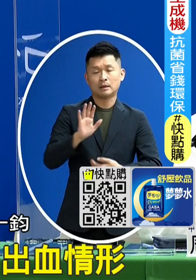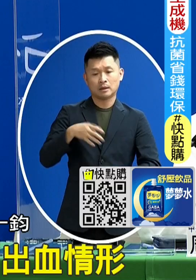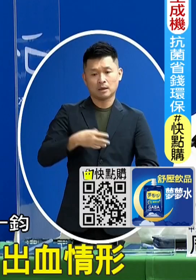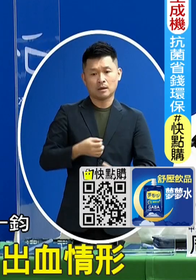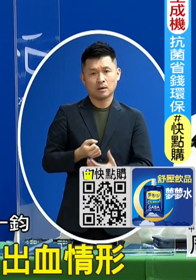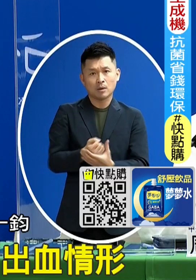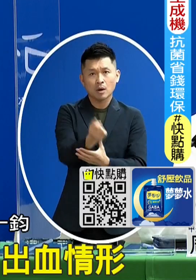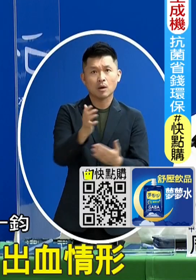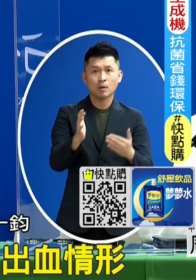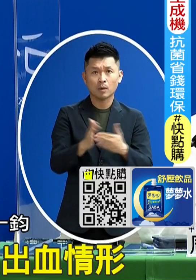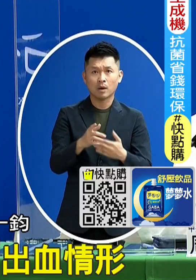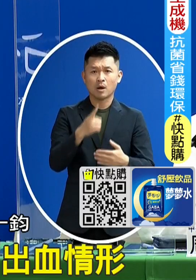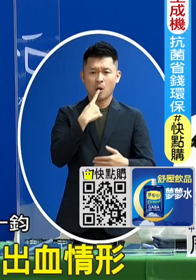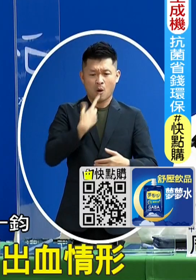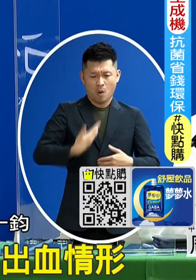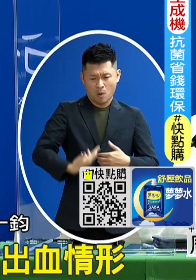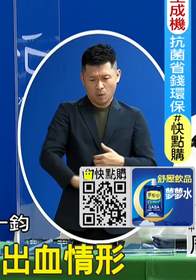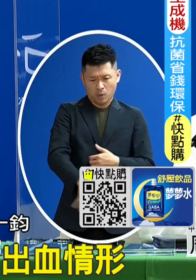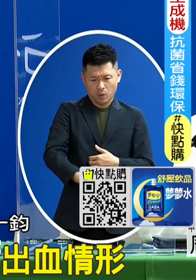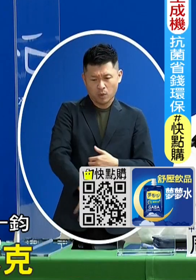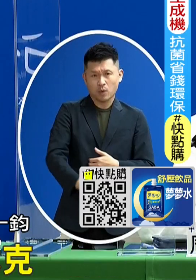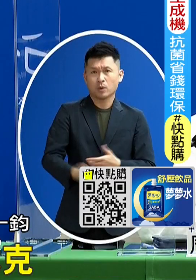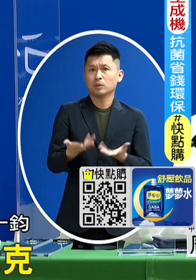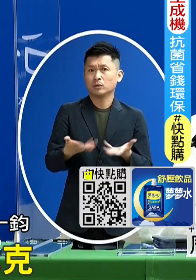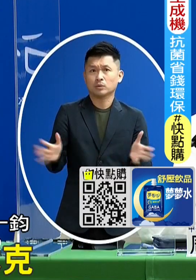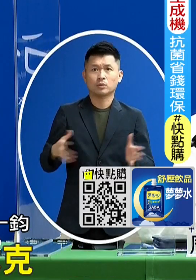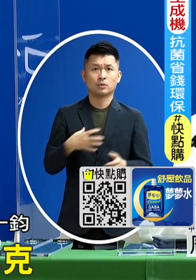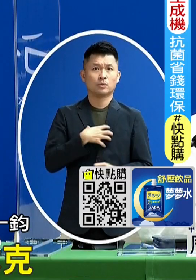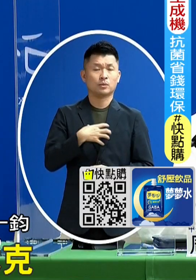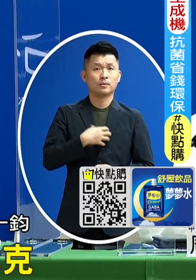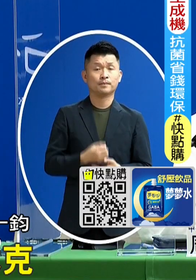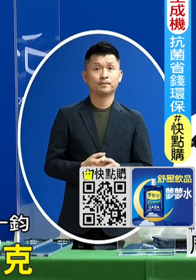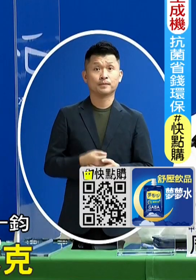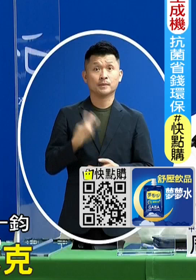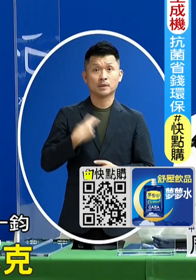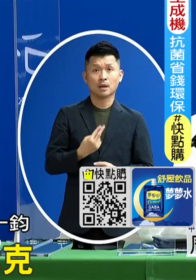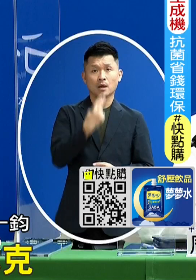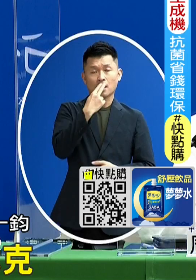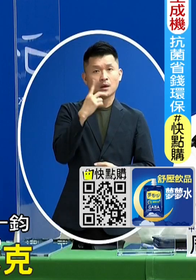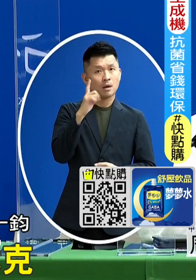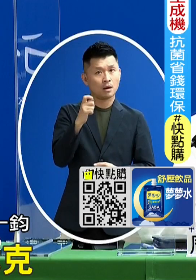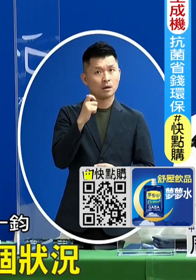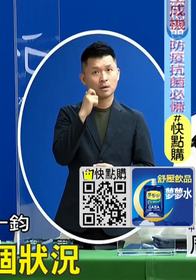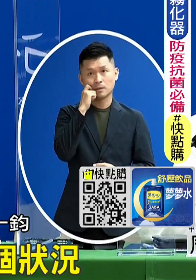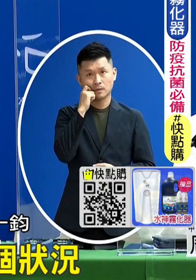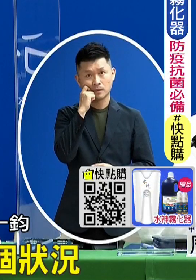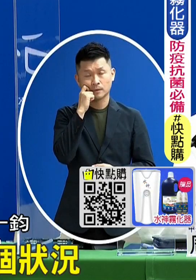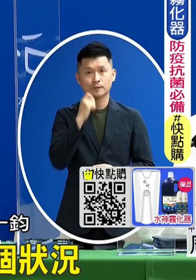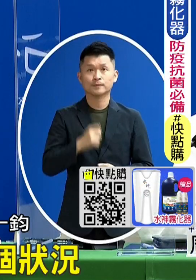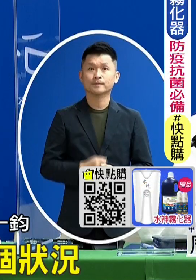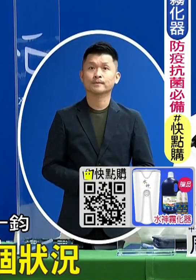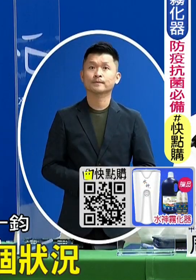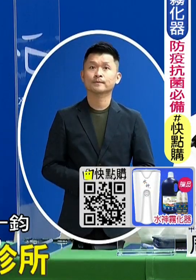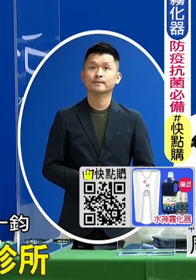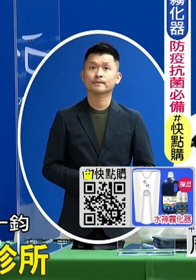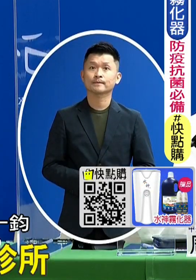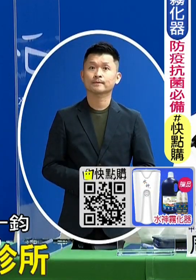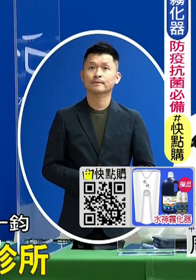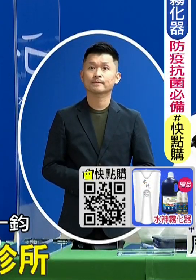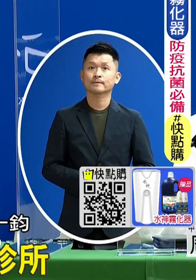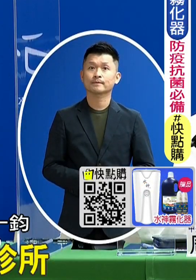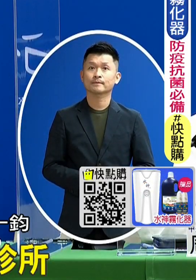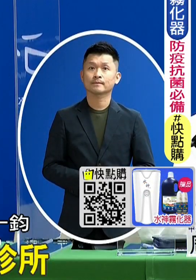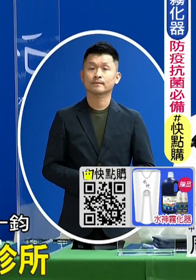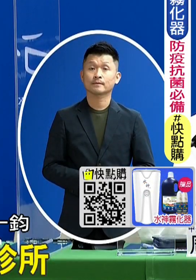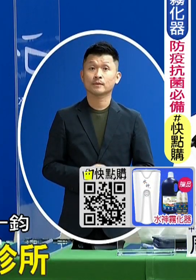后合并有这个大出血的一个情形，那有出血产生休克以及呼吸窘迫的一个状况，所以从